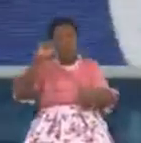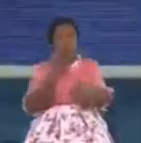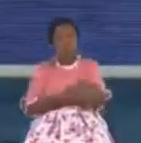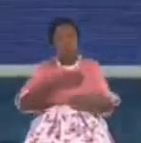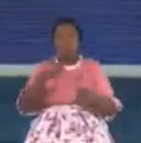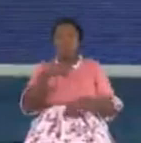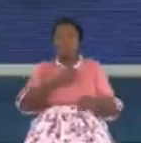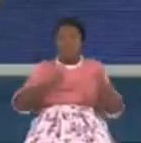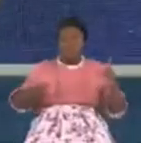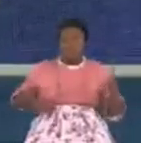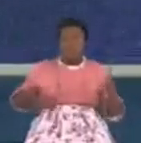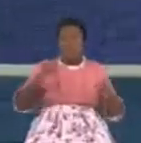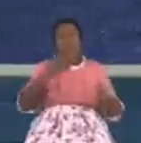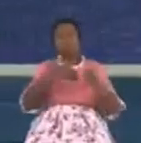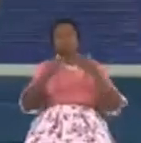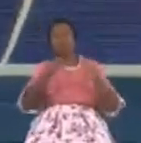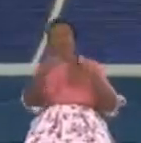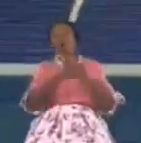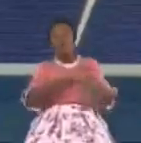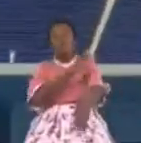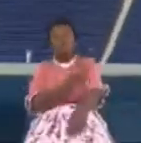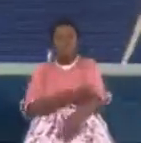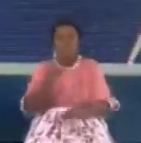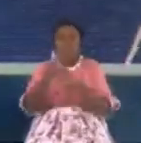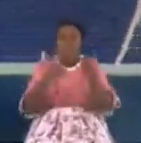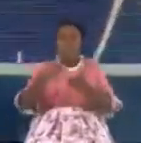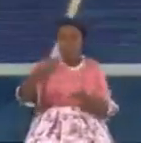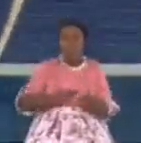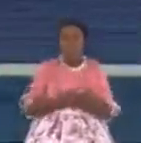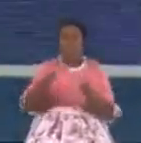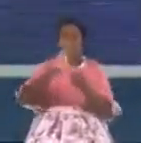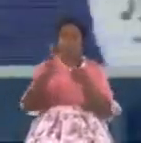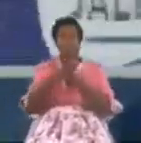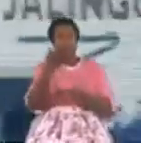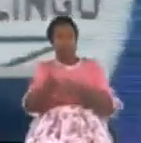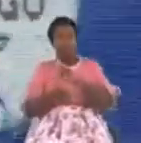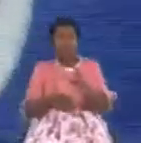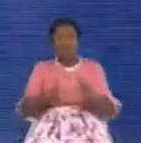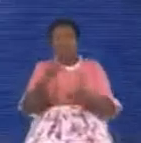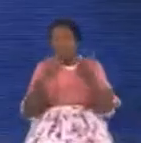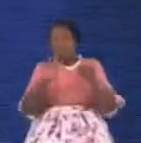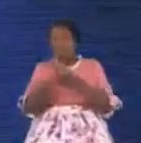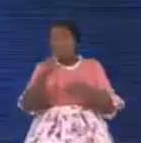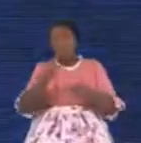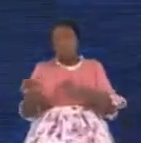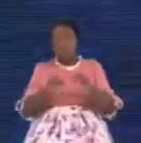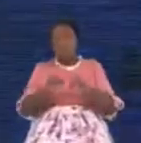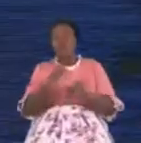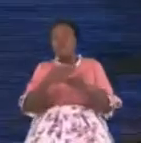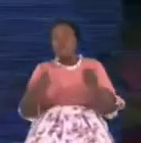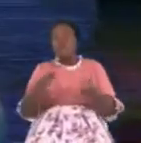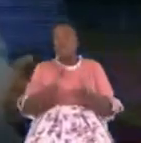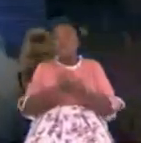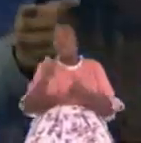na ndị inyom, ka onye nwe anyị nke pụrụ ime niile kwuru. Gịnị bụ ihe dị gị n'aka ime n'ebe ahụ? Ihe na-aghaghị ime,